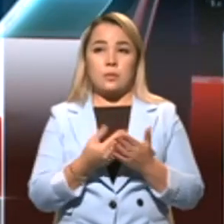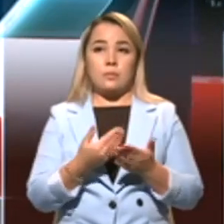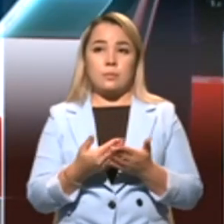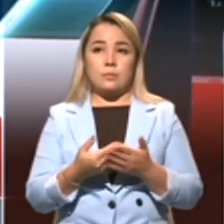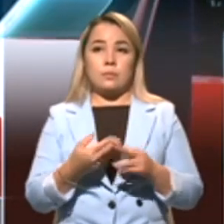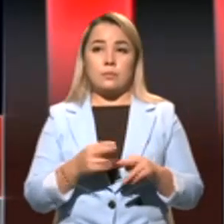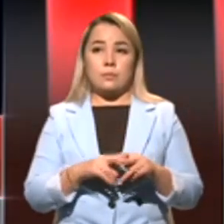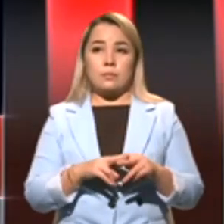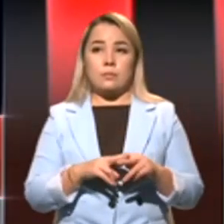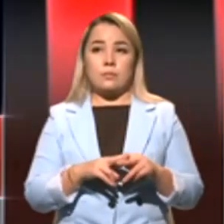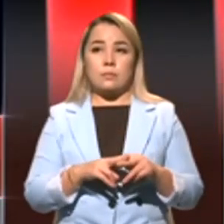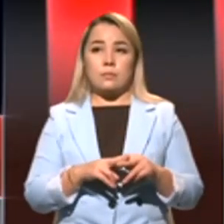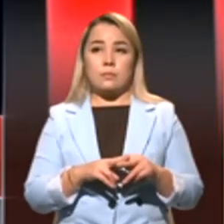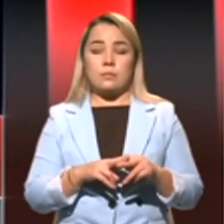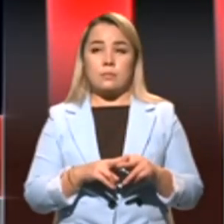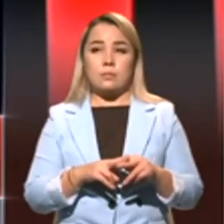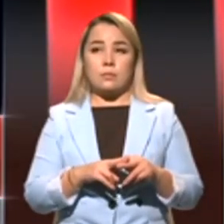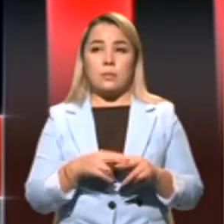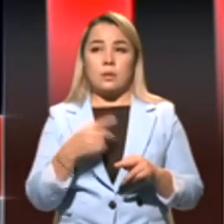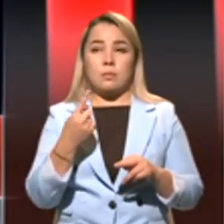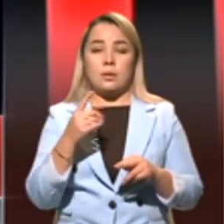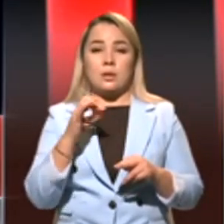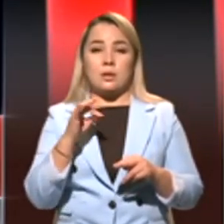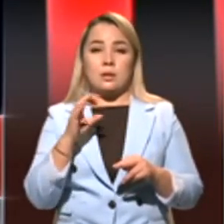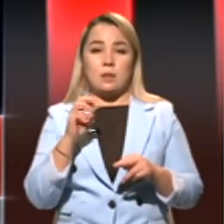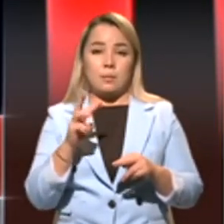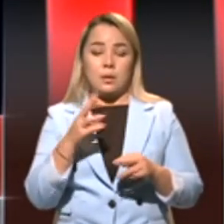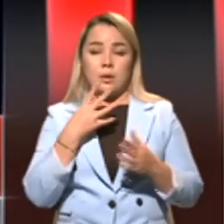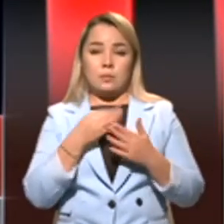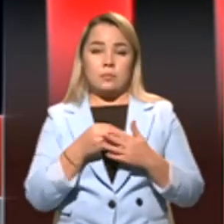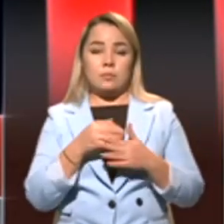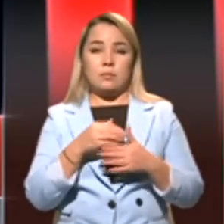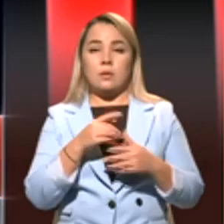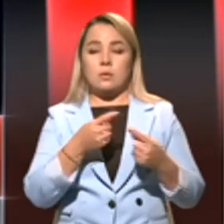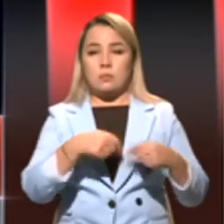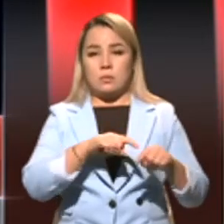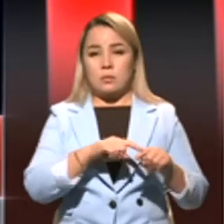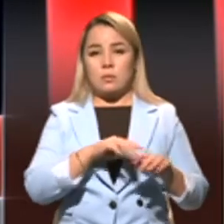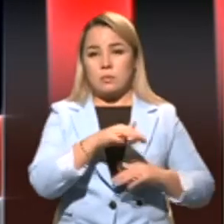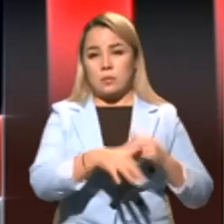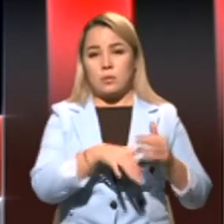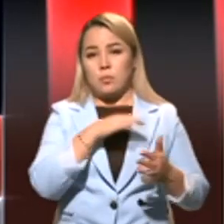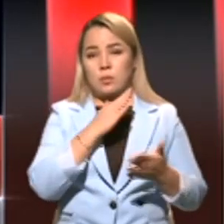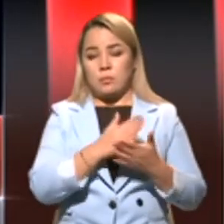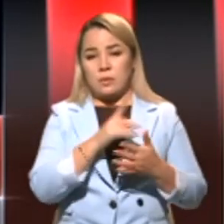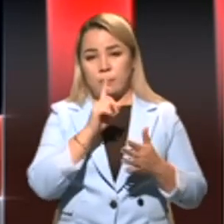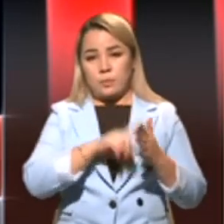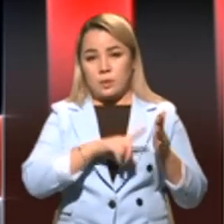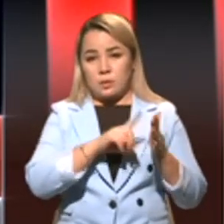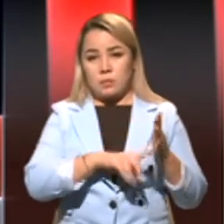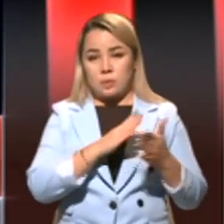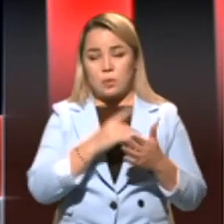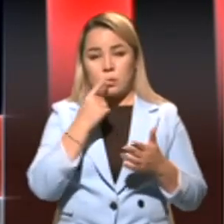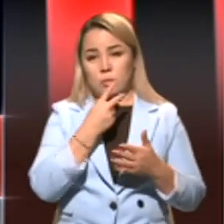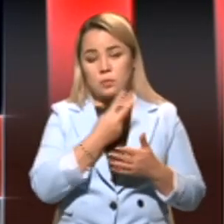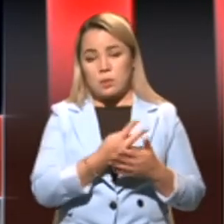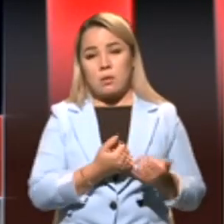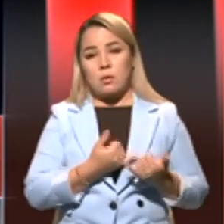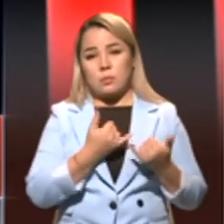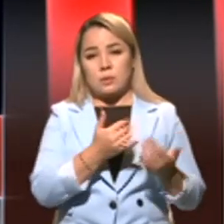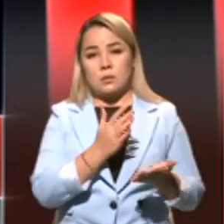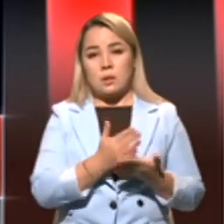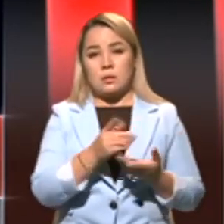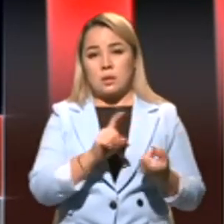мысалға, бір ғана исламның ішінде әртүрлі ағымдар бар мысалға. Сол ағымдарға деген көзқарасты құрметпен